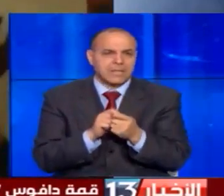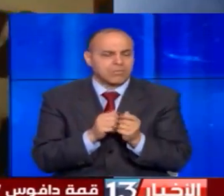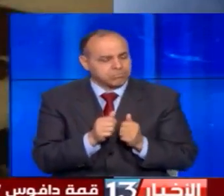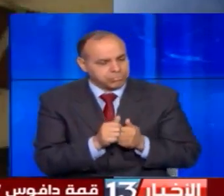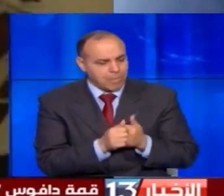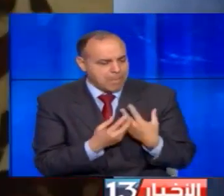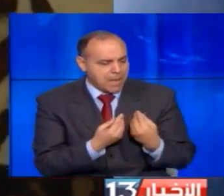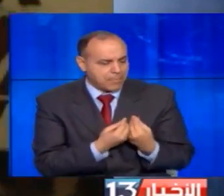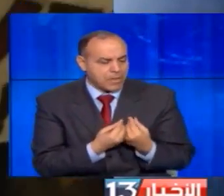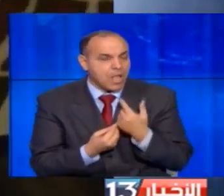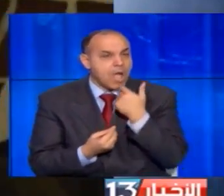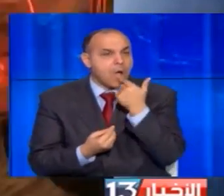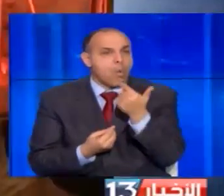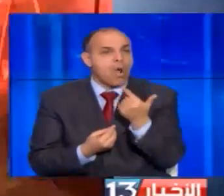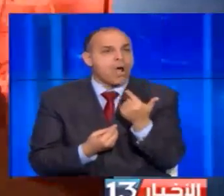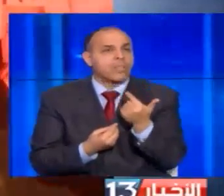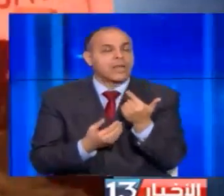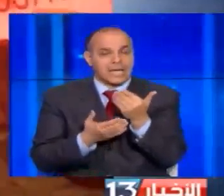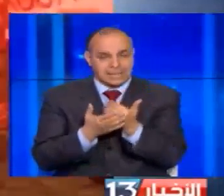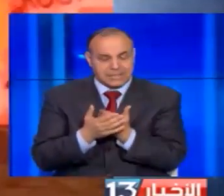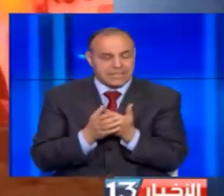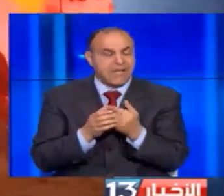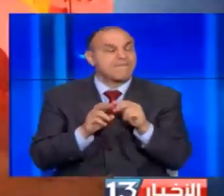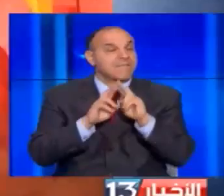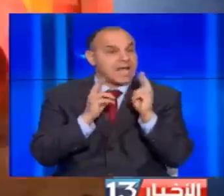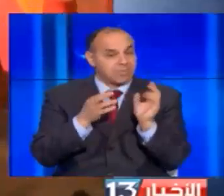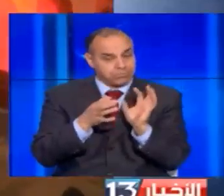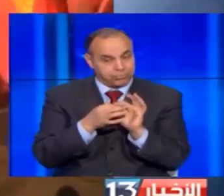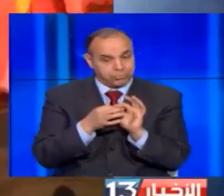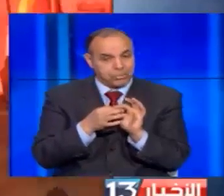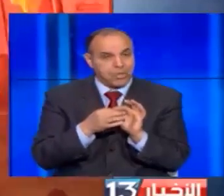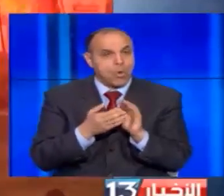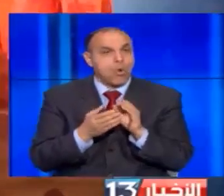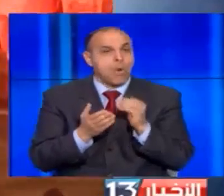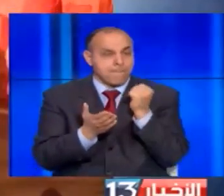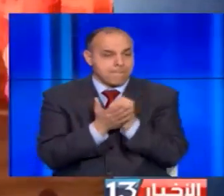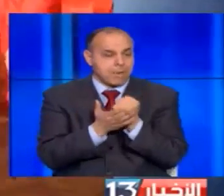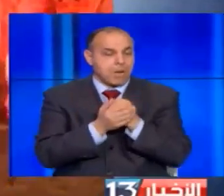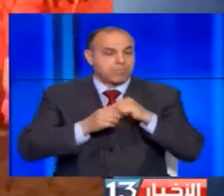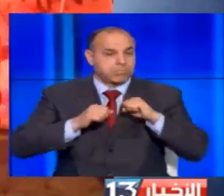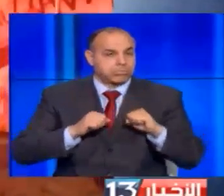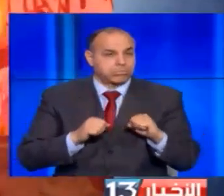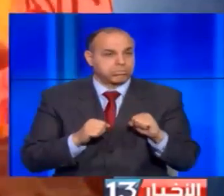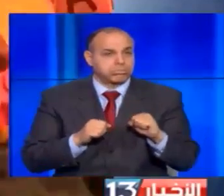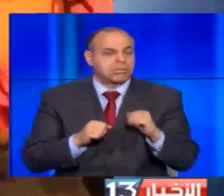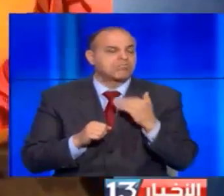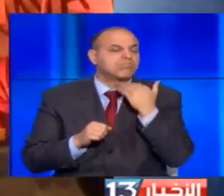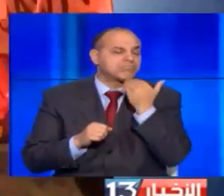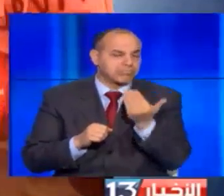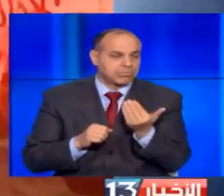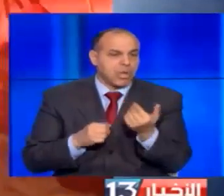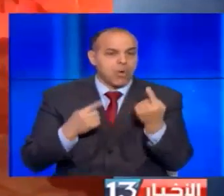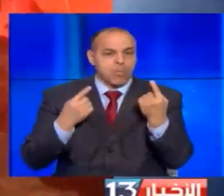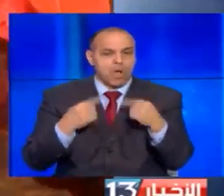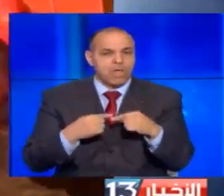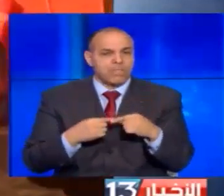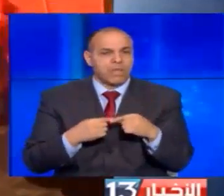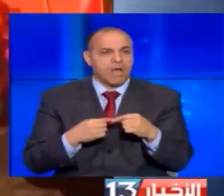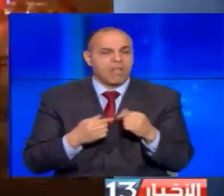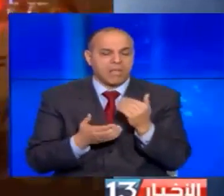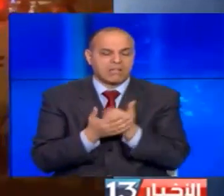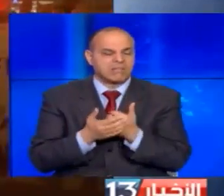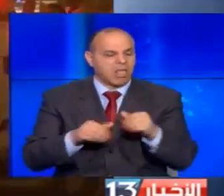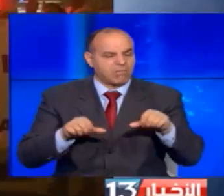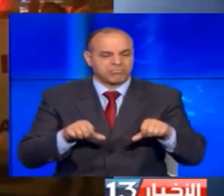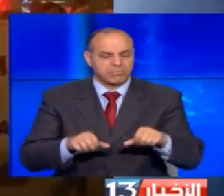وتبعاتها وتباطؤ الاقتصاد العالمي ووضع البنوك المركزية السيء في مواجهة ركود